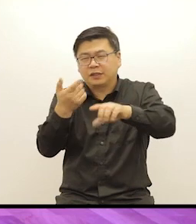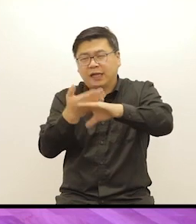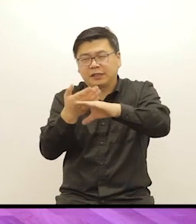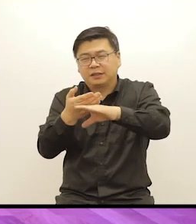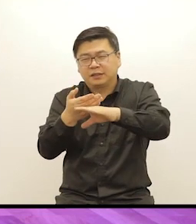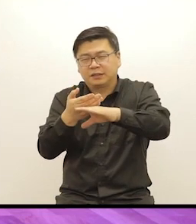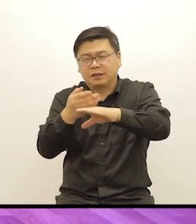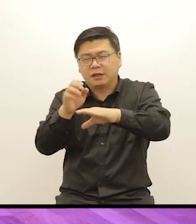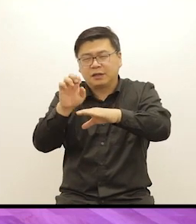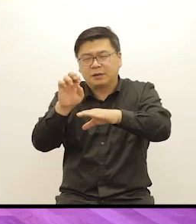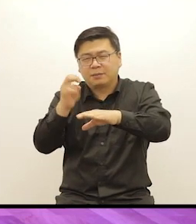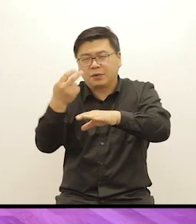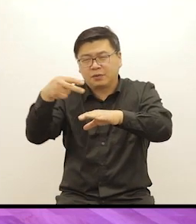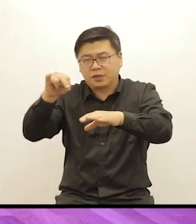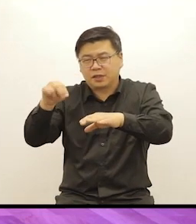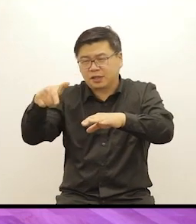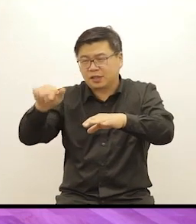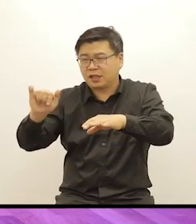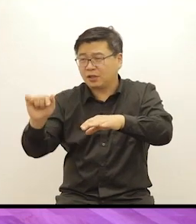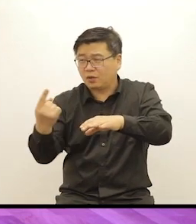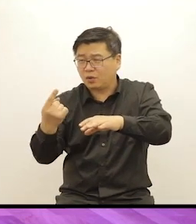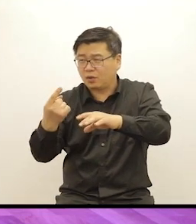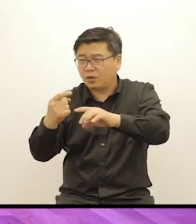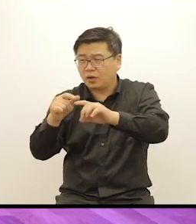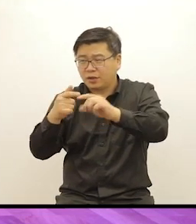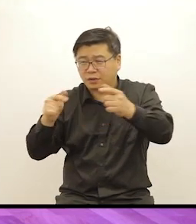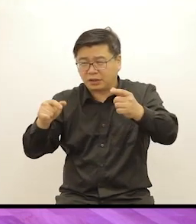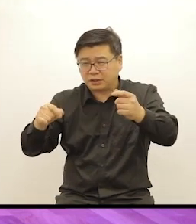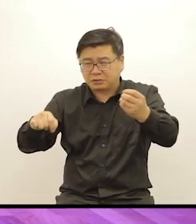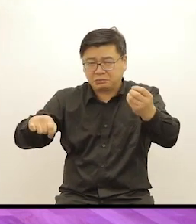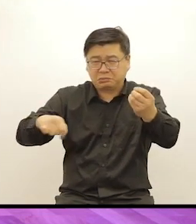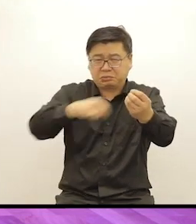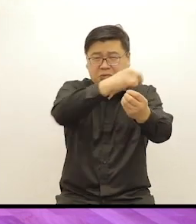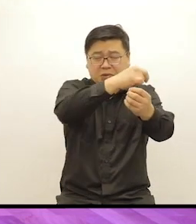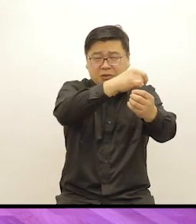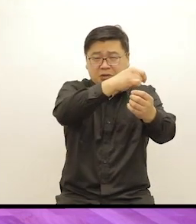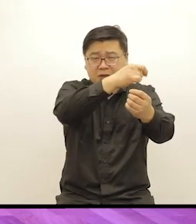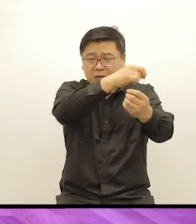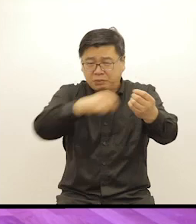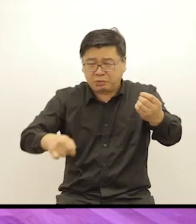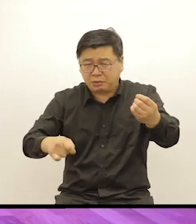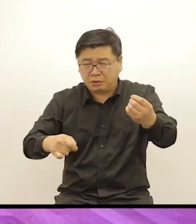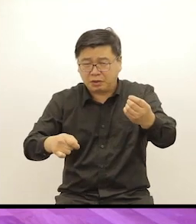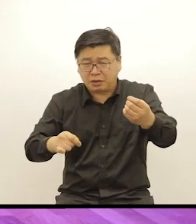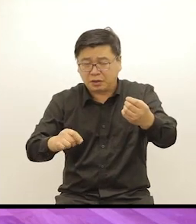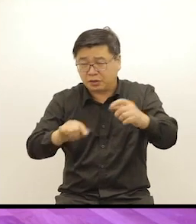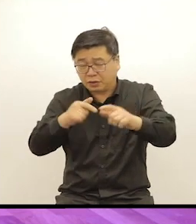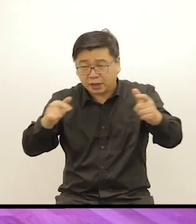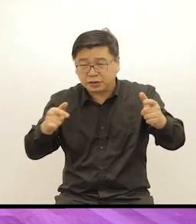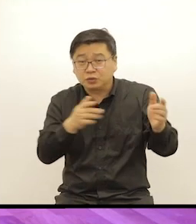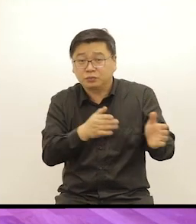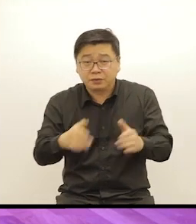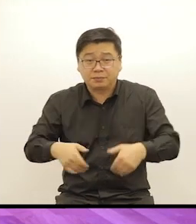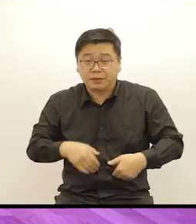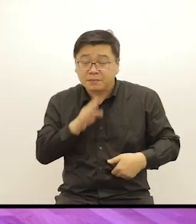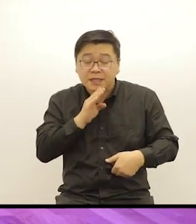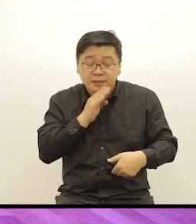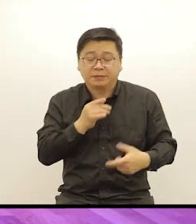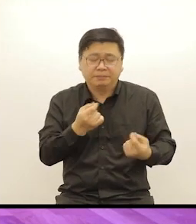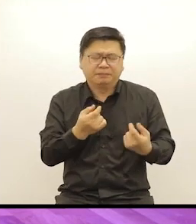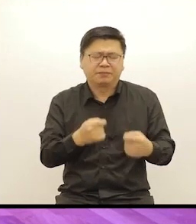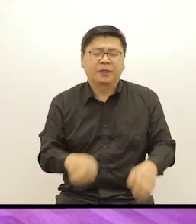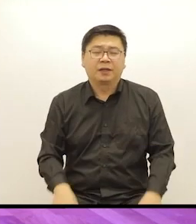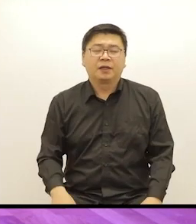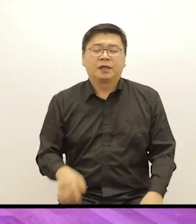또 현악기에서는 그 활 방향이라든지 네. 여러 가지 음길이라든지 아티큘레이션 뭐 보이지 않는 준비들이 많죠. 네, 예. 그런